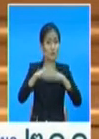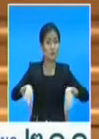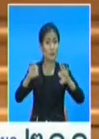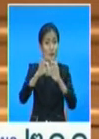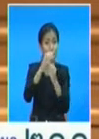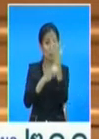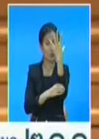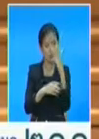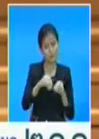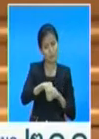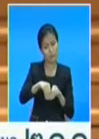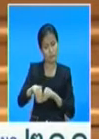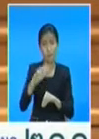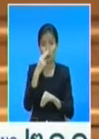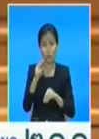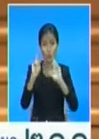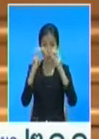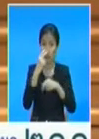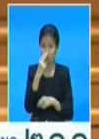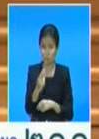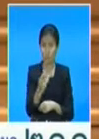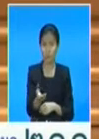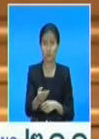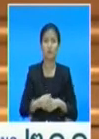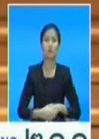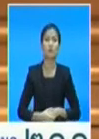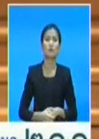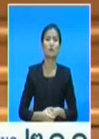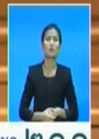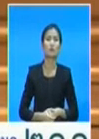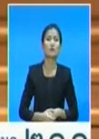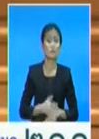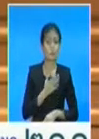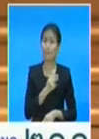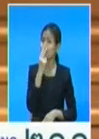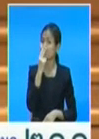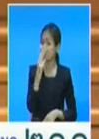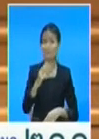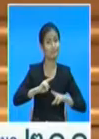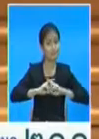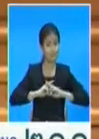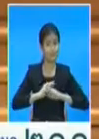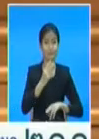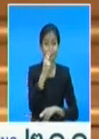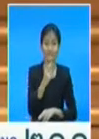ใช่เอาเรื่องส่วนตัวมาอภิปรายในสภาครับแต่เป็นเรื่องที่เห็นกับตาเจอมาเ